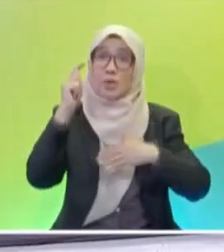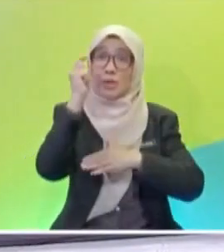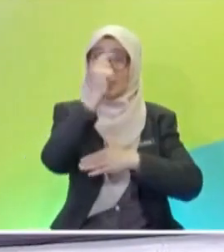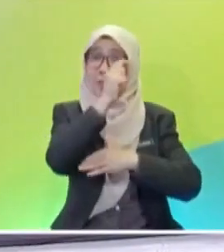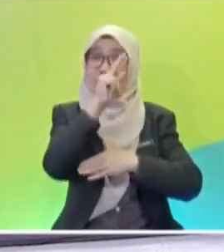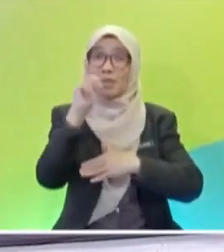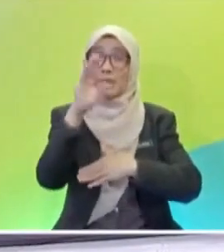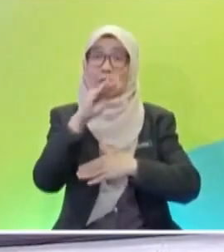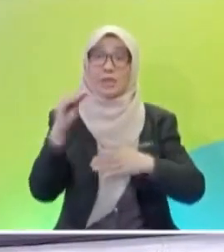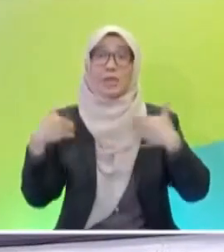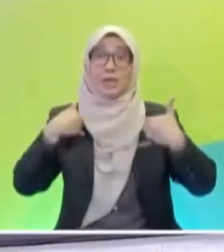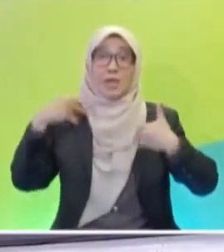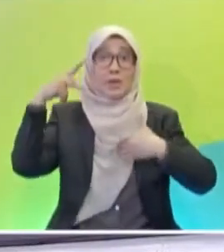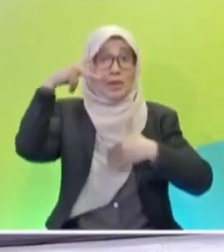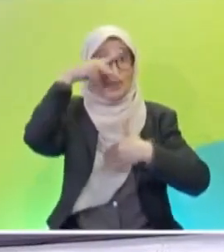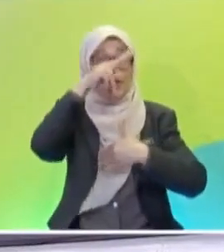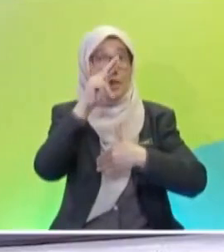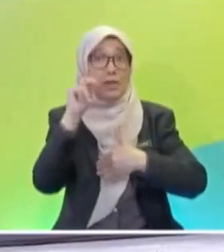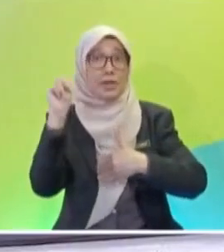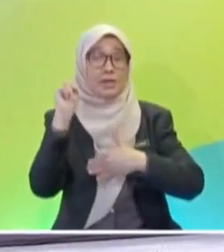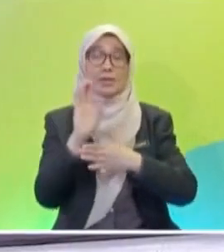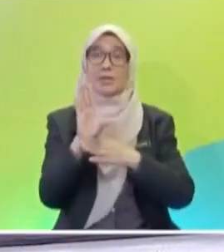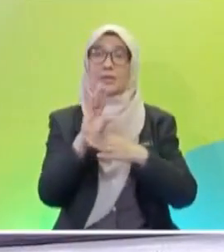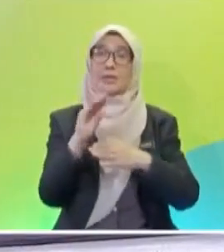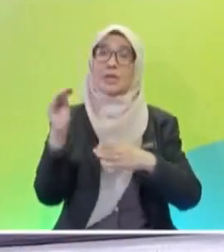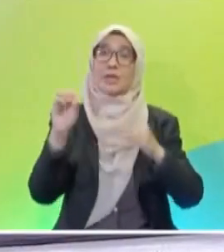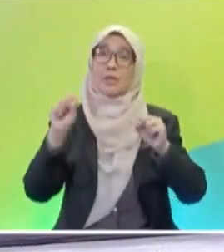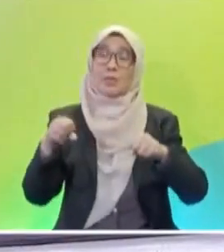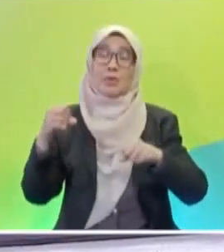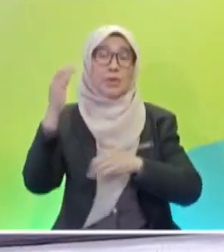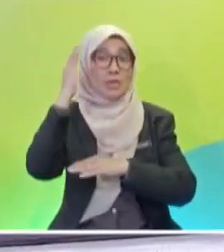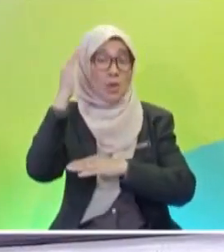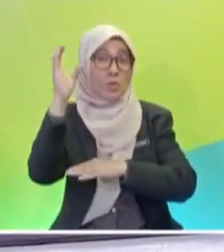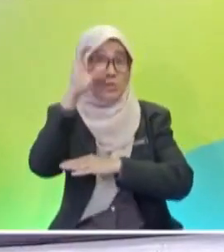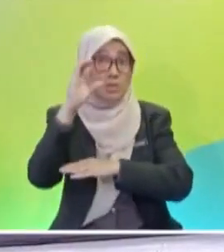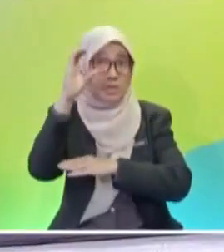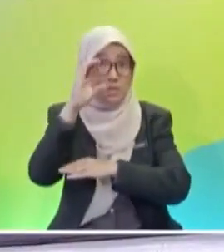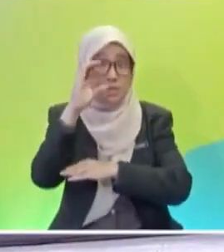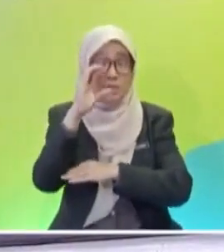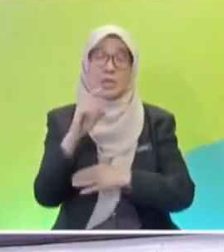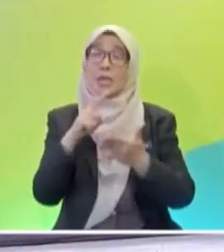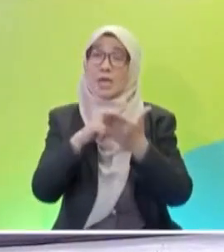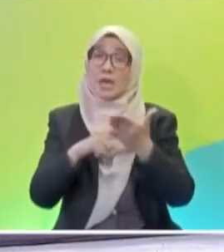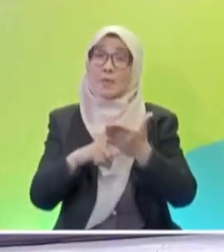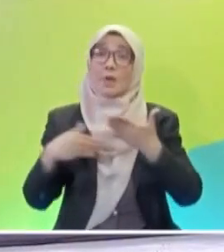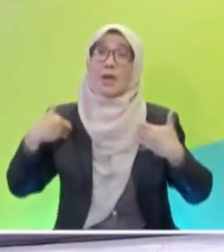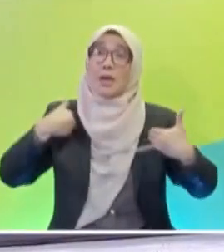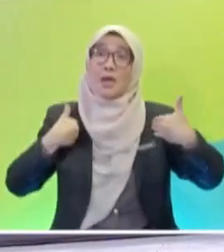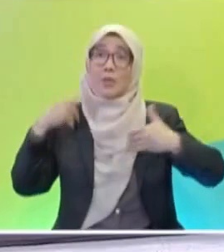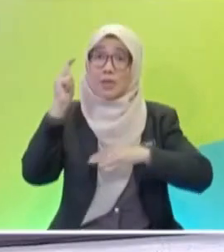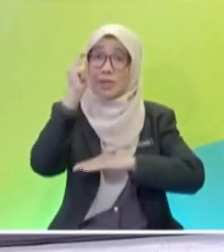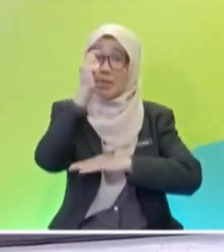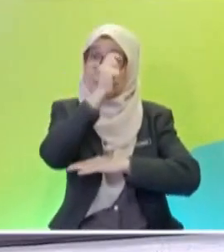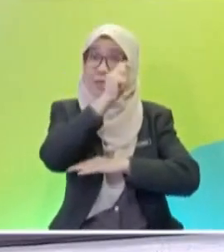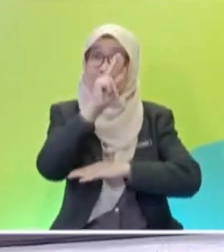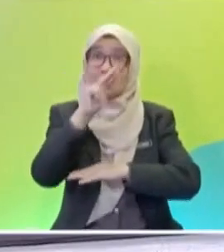dan juga hewan peliharaan kemudian kita boleh eee mengetahui mengenai pasti ciri-ciri Apa itu yang dinamakan hewan ternakkan